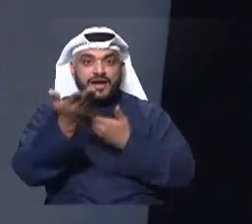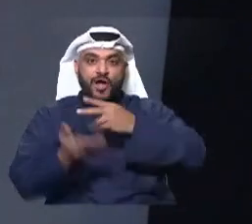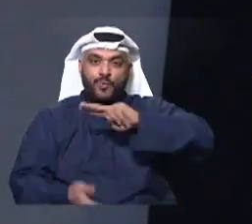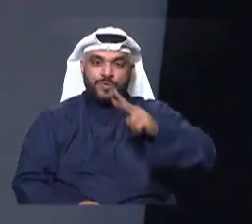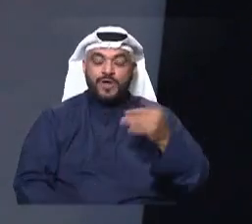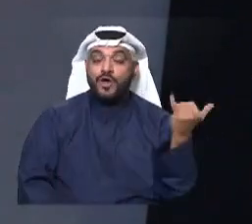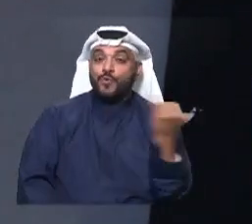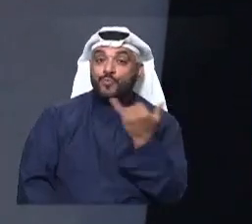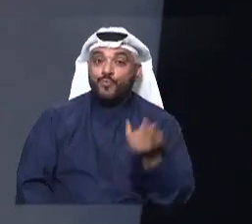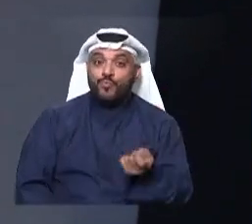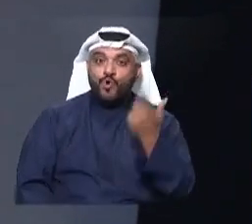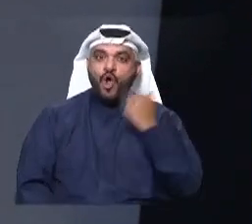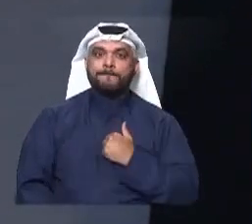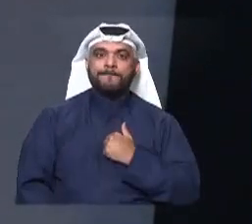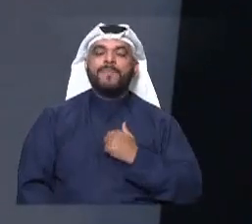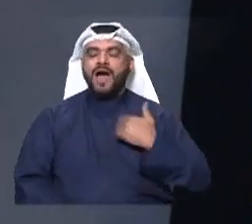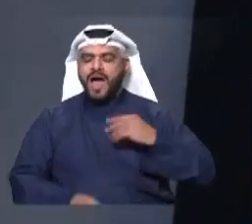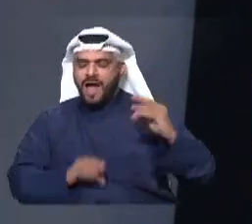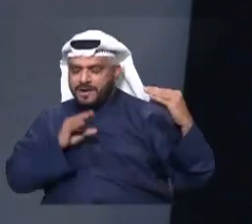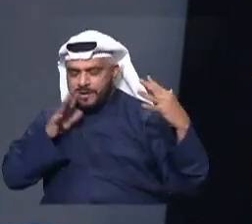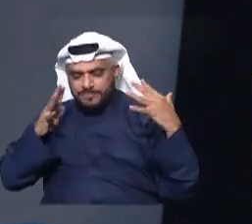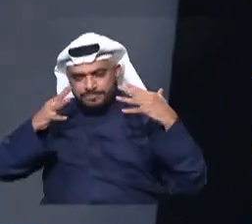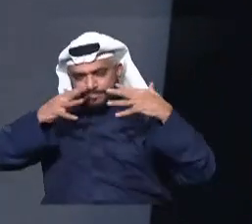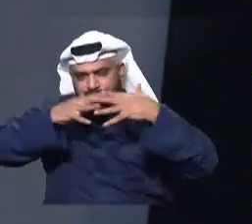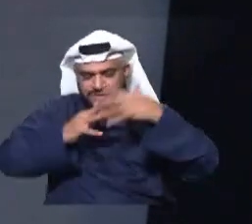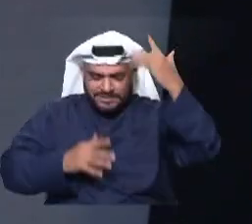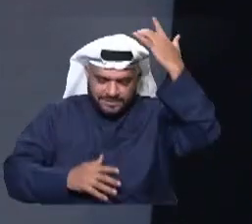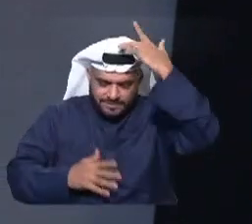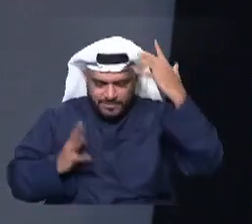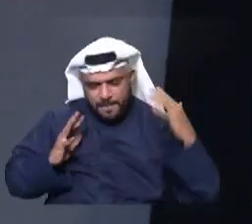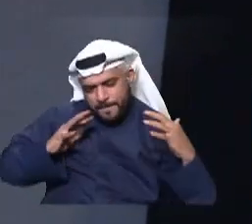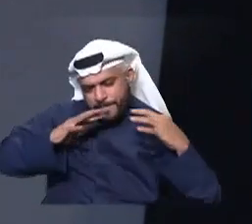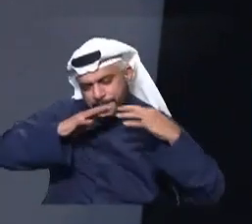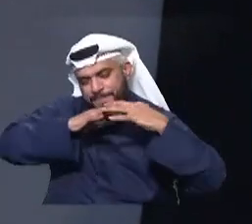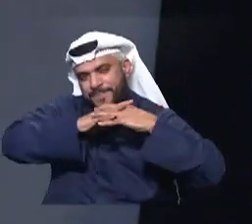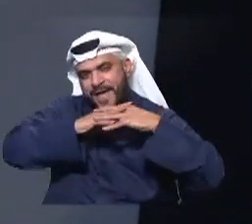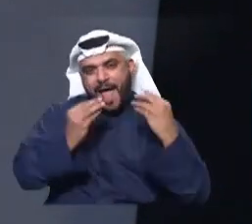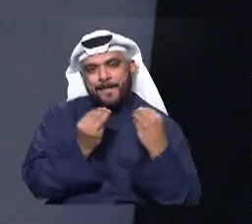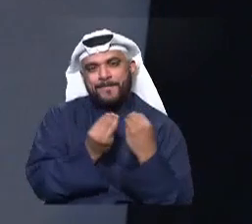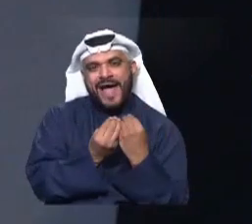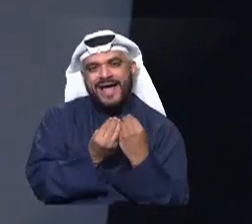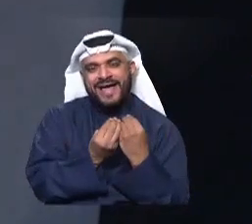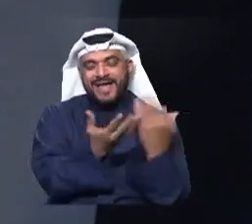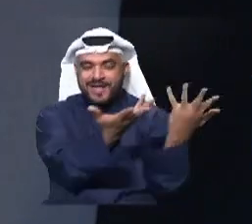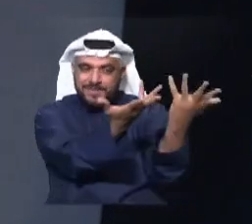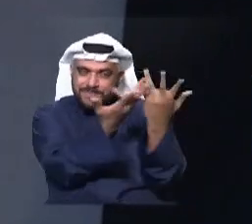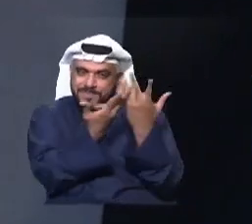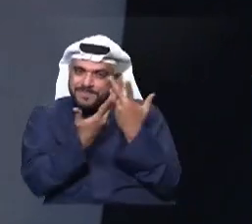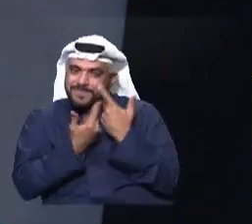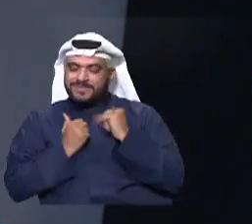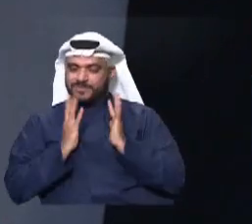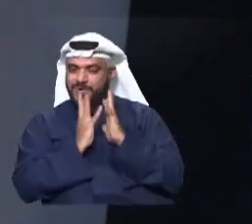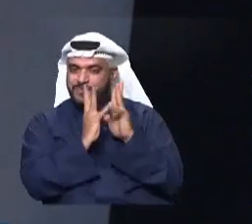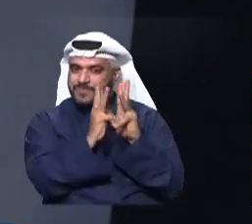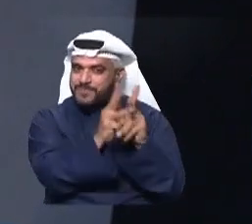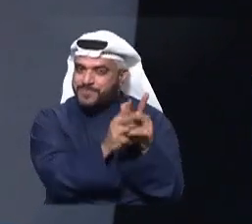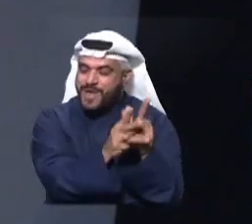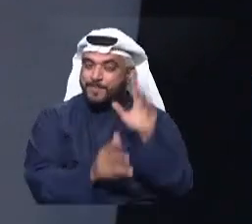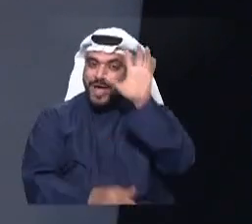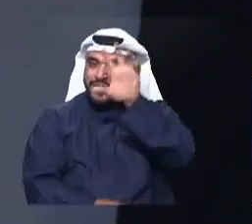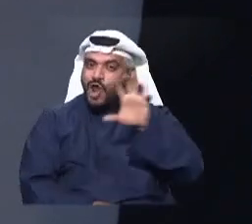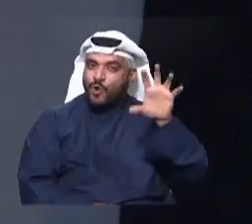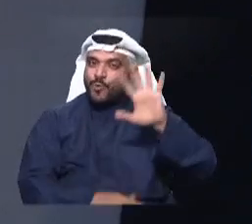المهم مشاطرة الأفكار والسماع من الأصدقاء في أوروبا